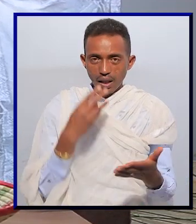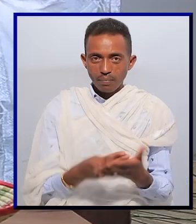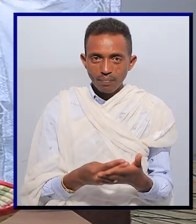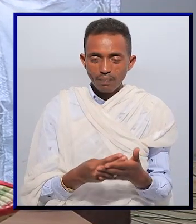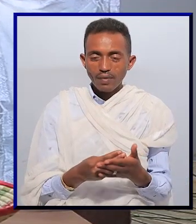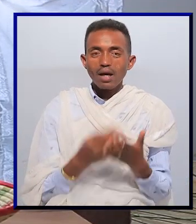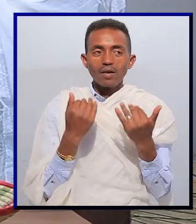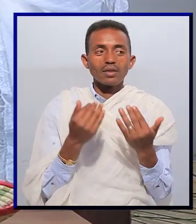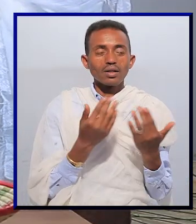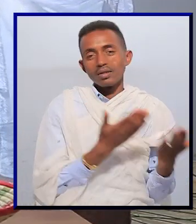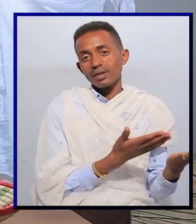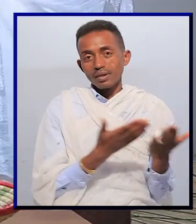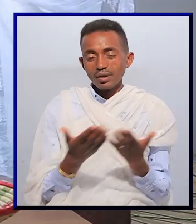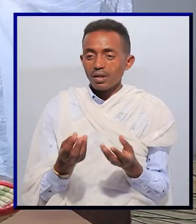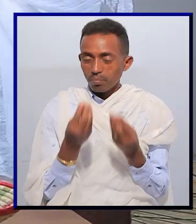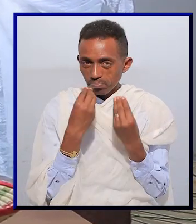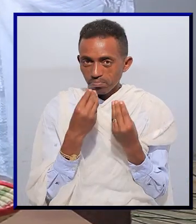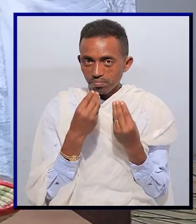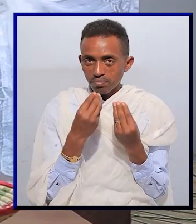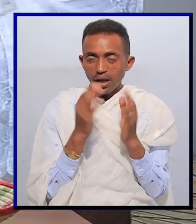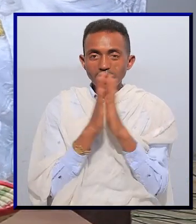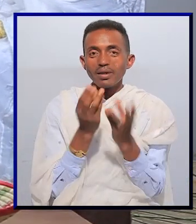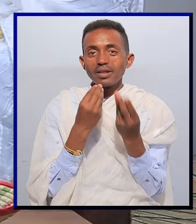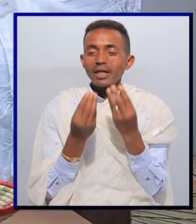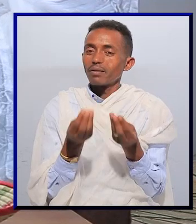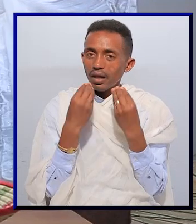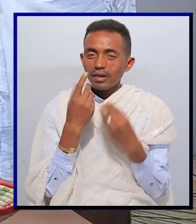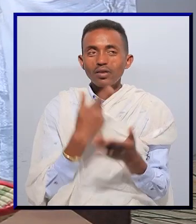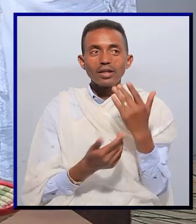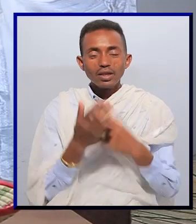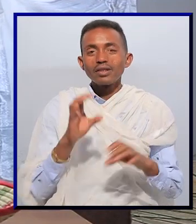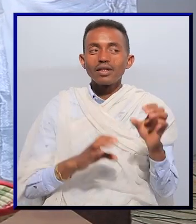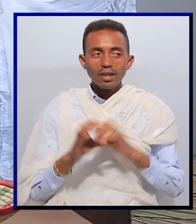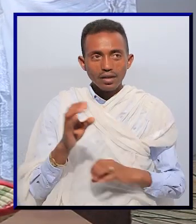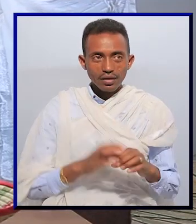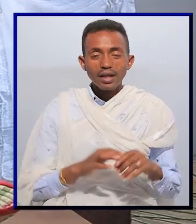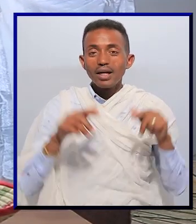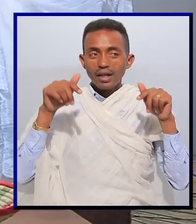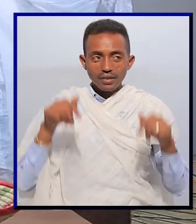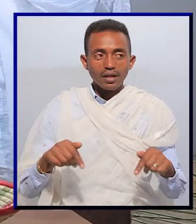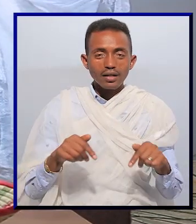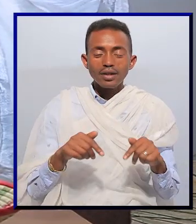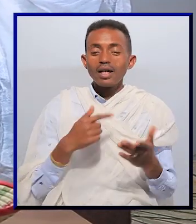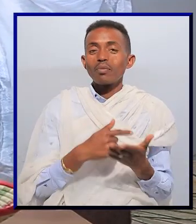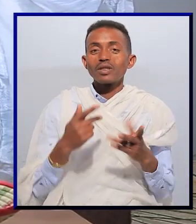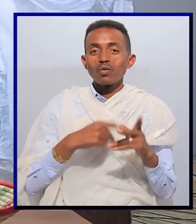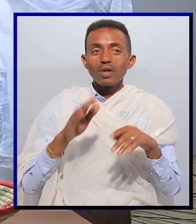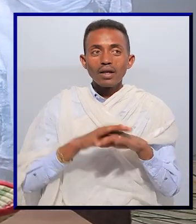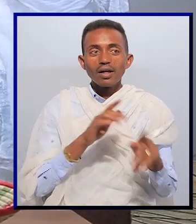እየበላን እየጠጣን ውይይታችንን እናደርጋለን። ለዛሬ በጸበል ጻድቅ መርሃ ግብራችን ባለፈው